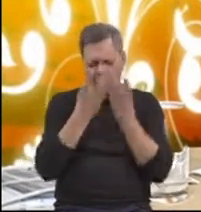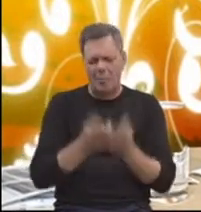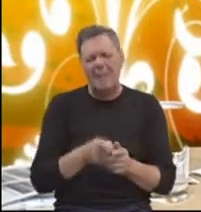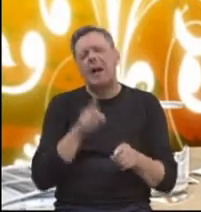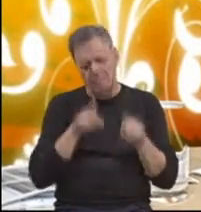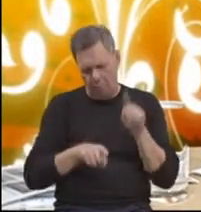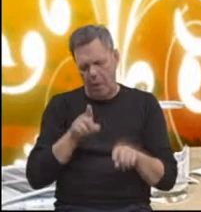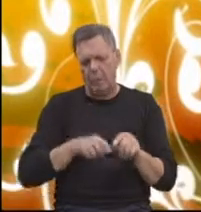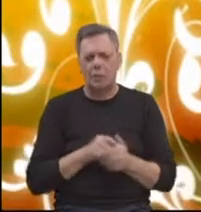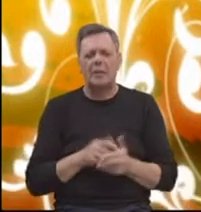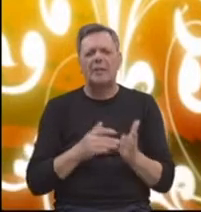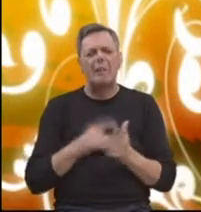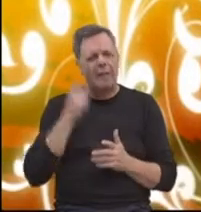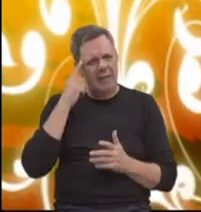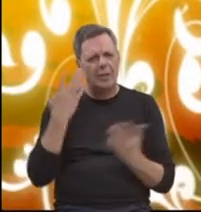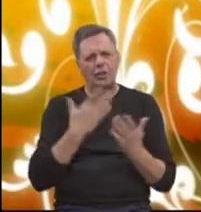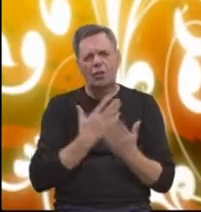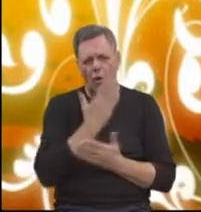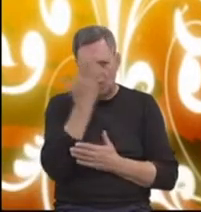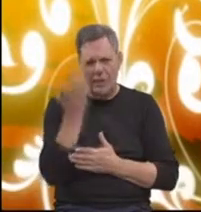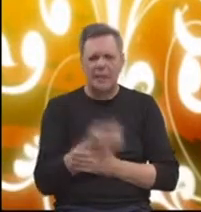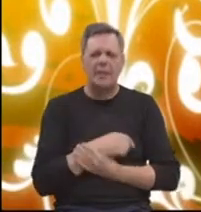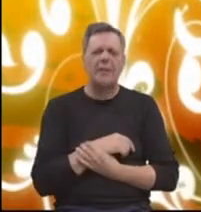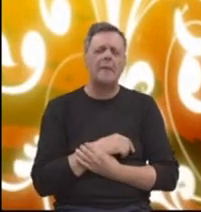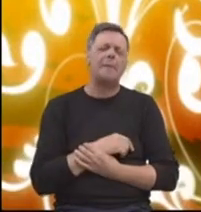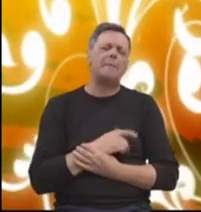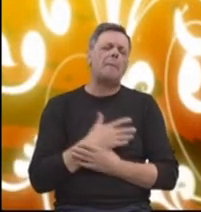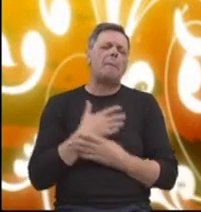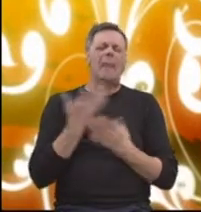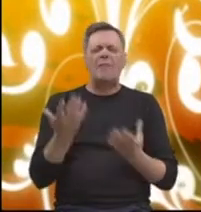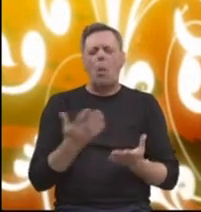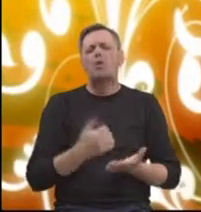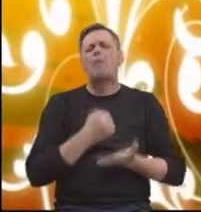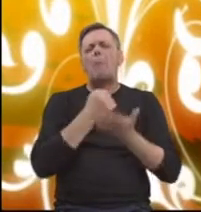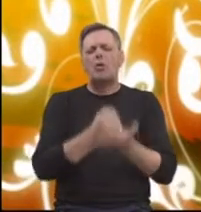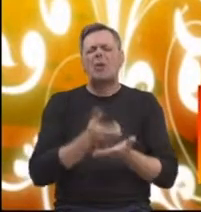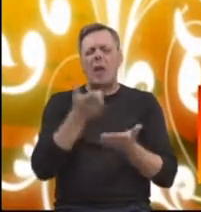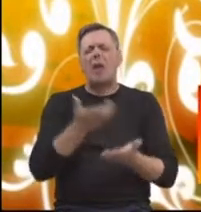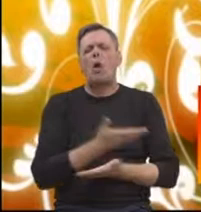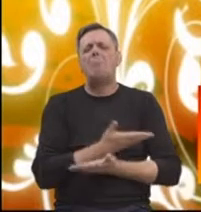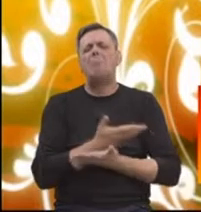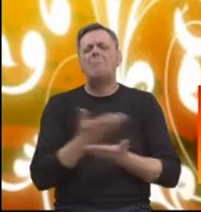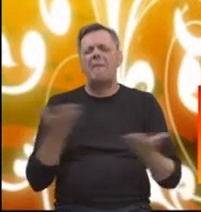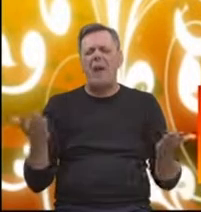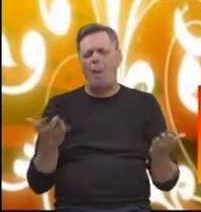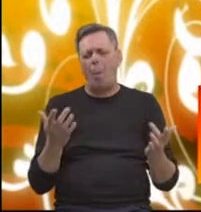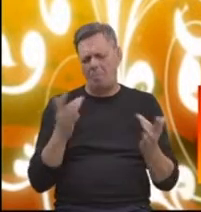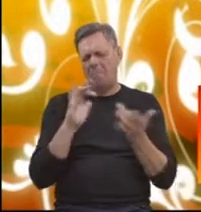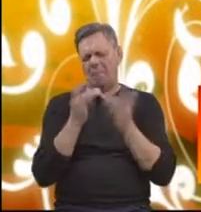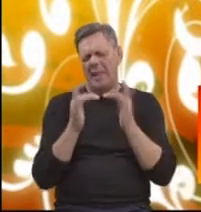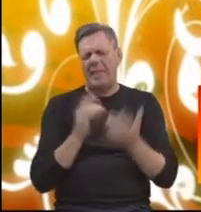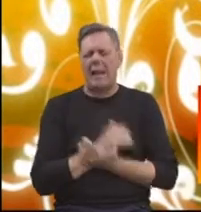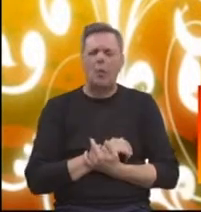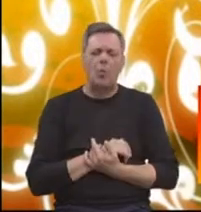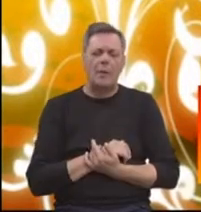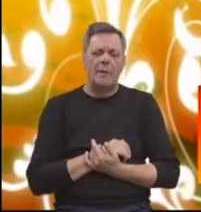Nekada. Pa zapravo treba znati što čitati u šumi svega što vam je postavljeno na tom velikom World Wide Webu, jeli, znači na